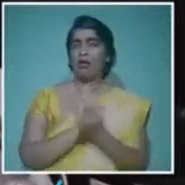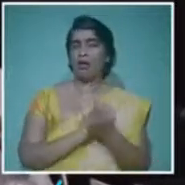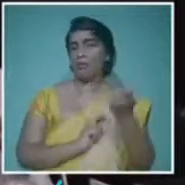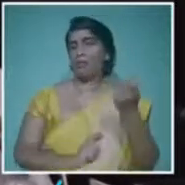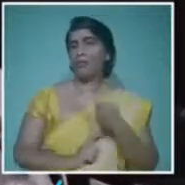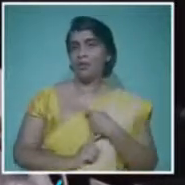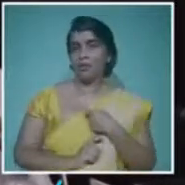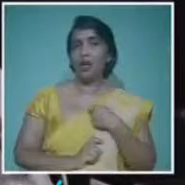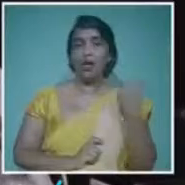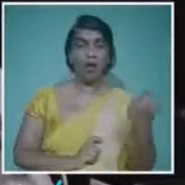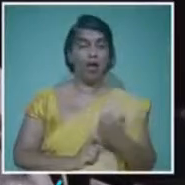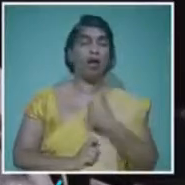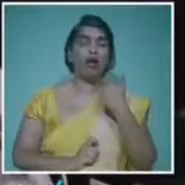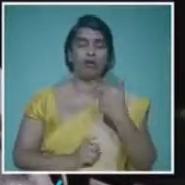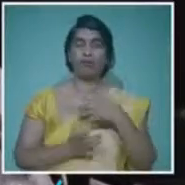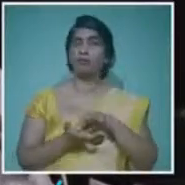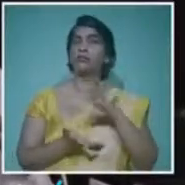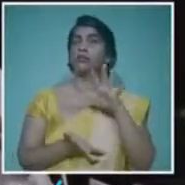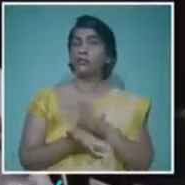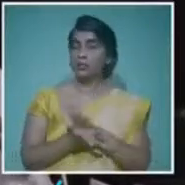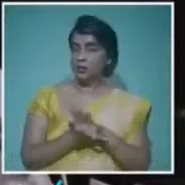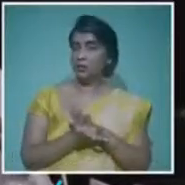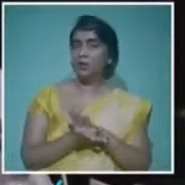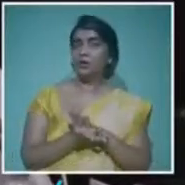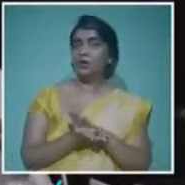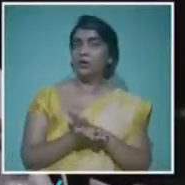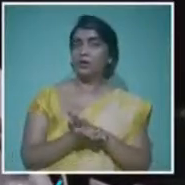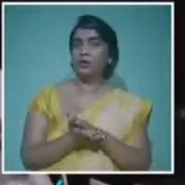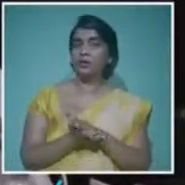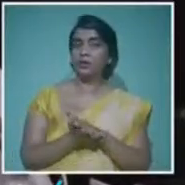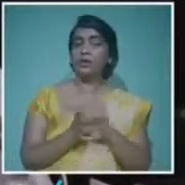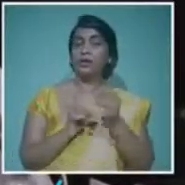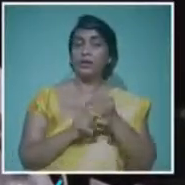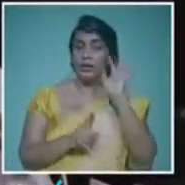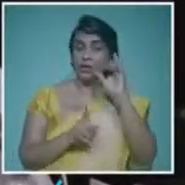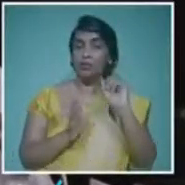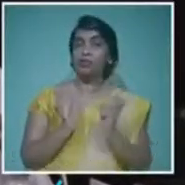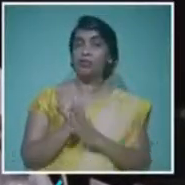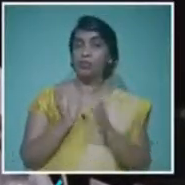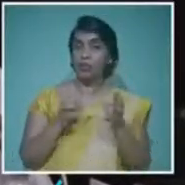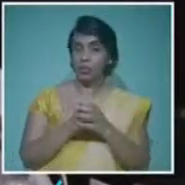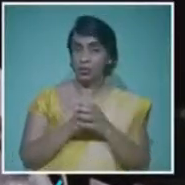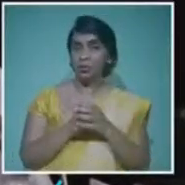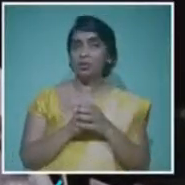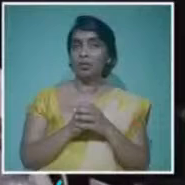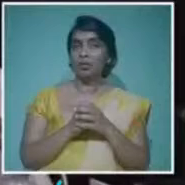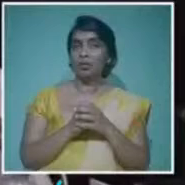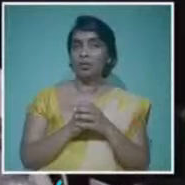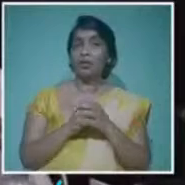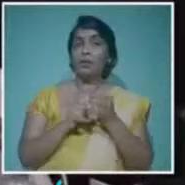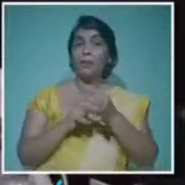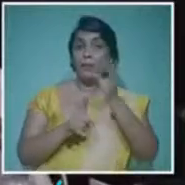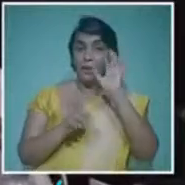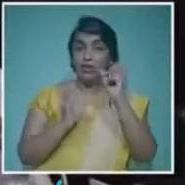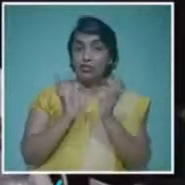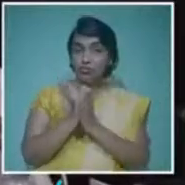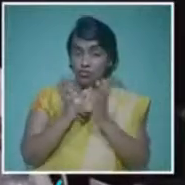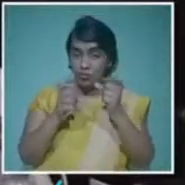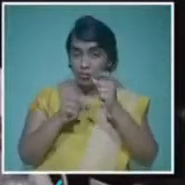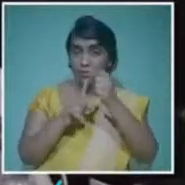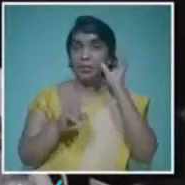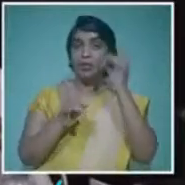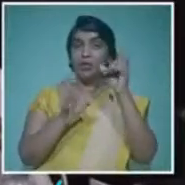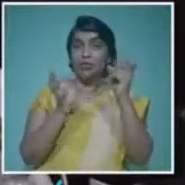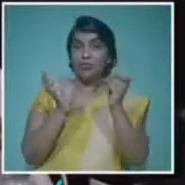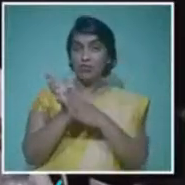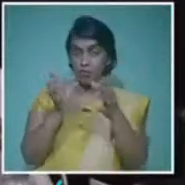කිව්වා, දැන් අලුත් එකක් පිහිටුවලා තිනවලු ප්‍රෙසිඩෙන්ෂල් කොමිෂන් එකක් ප්‍රෙසිඩෙන්ෂල් කොමිෂන් ගැන හොයලා බලන්න. මම